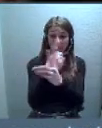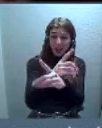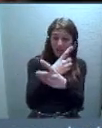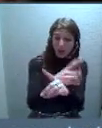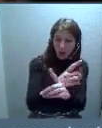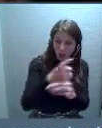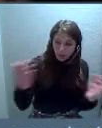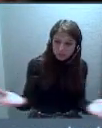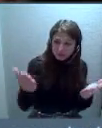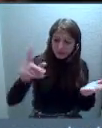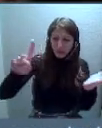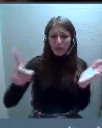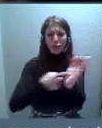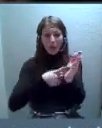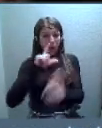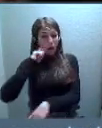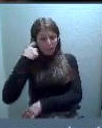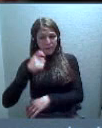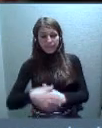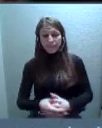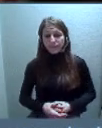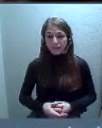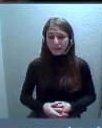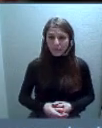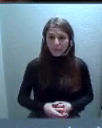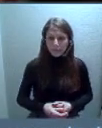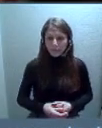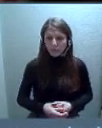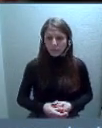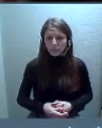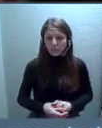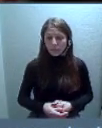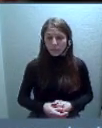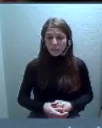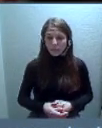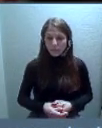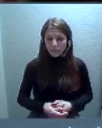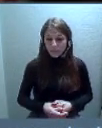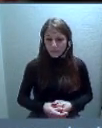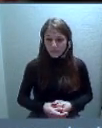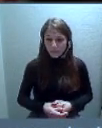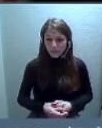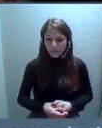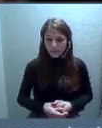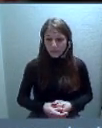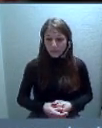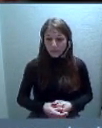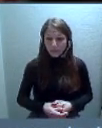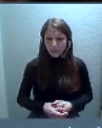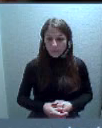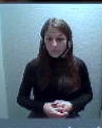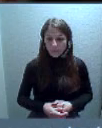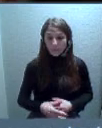47 États membres. Et on essaie de travailler justement sans discrimination aucune pour que tous les